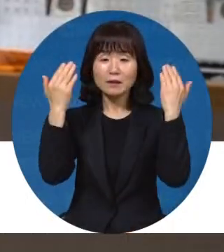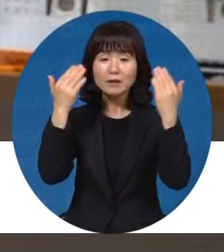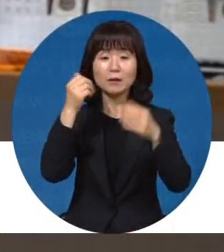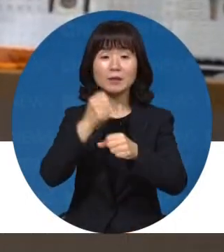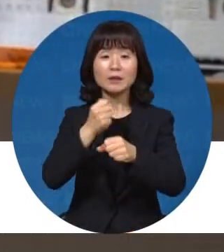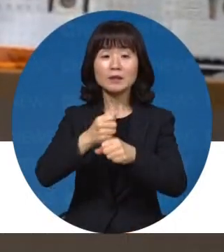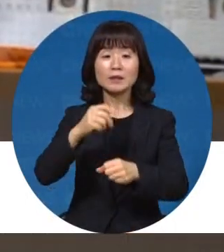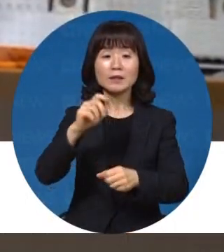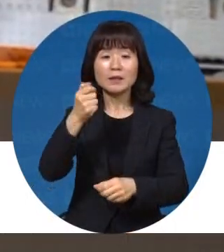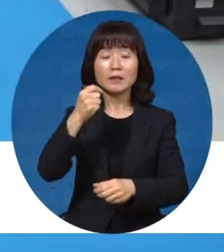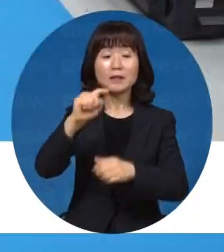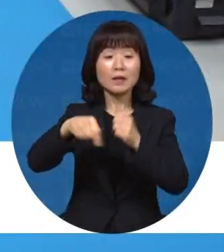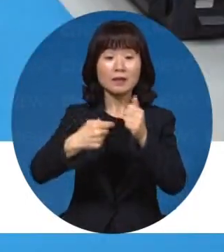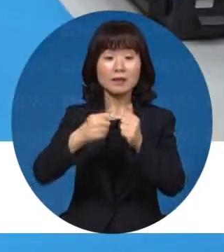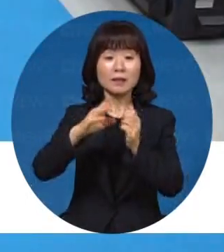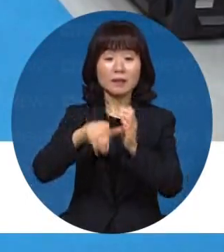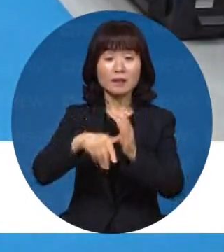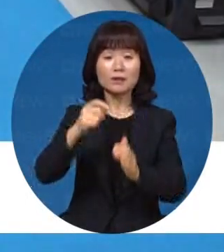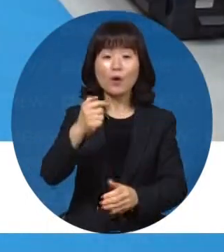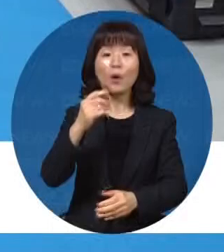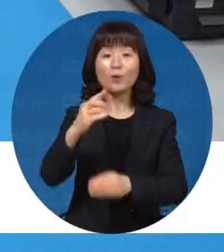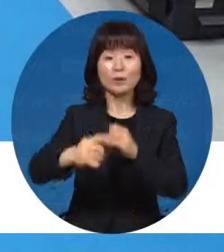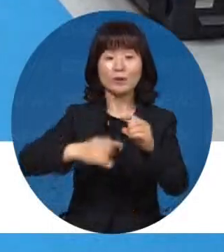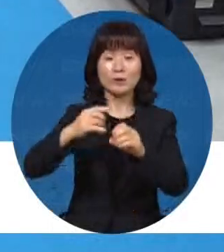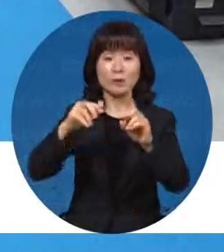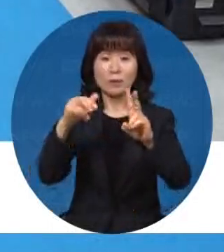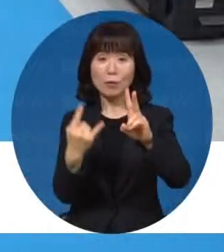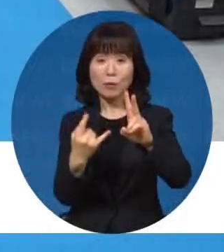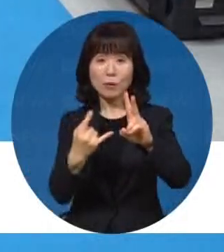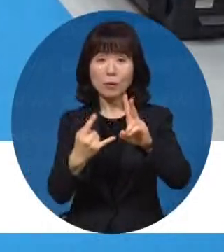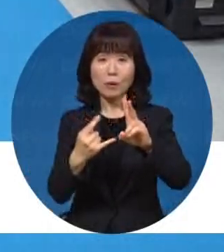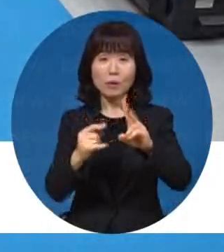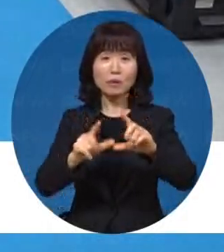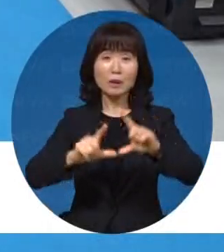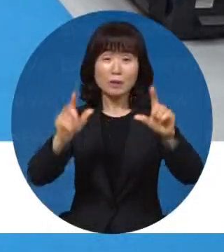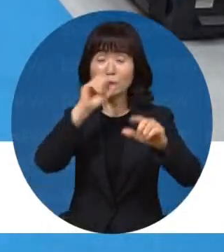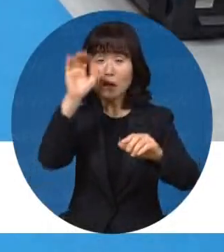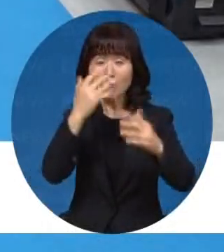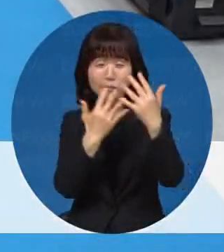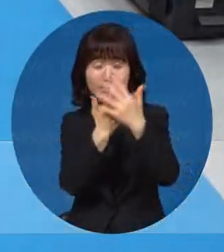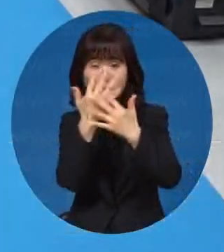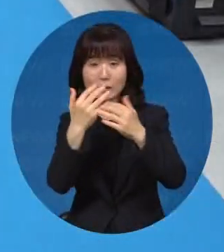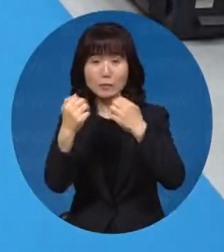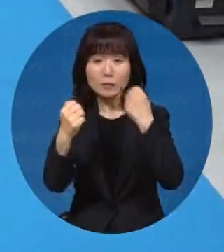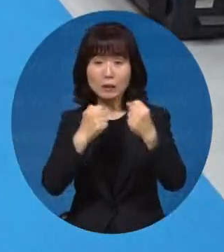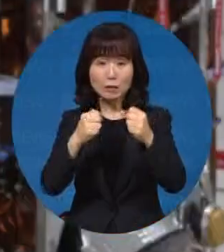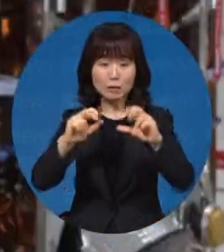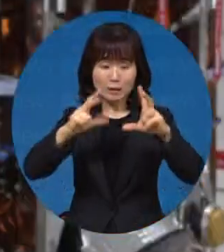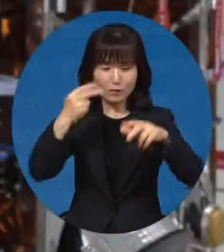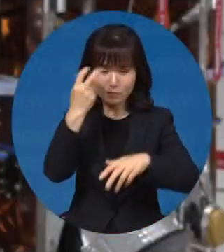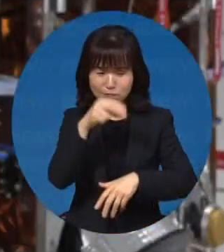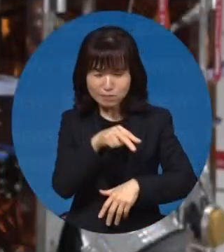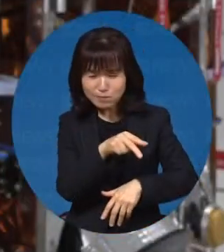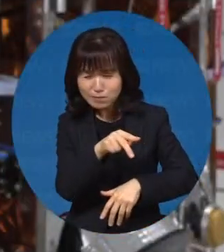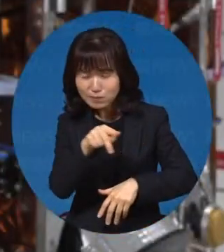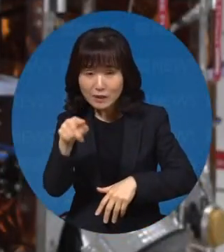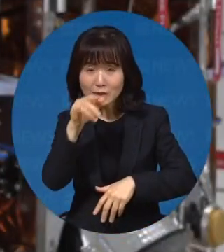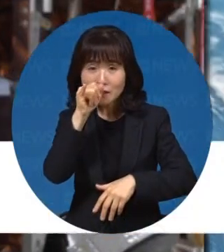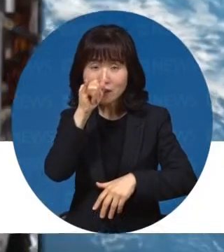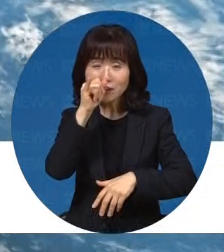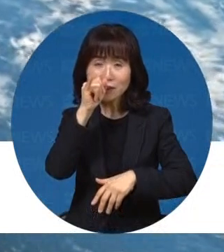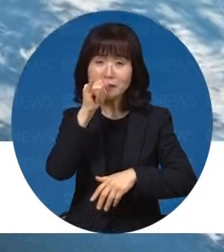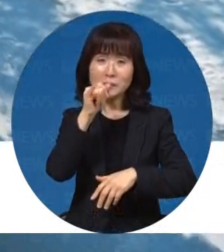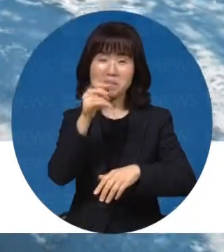2호입니다. 날씨가 좋지 않아도 지상을 관측할 수 있는 첨단 레이더를 갖고 있습니다. 전파를